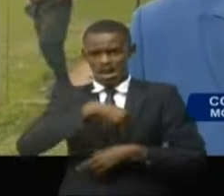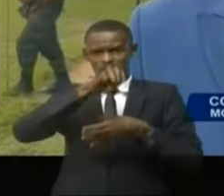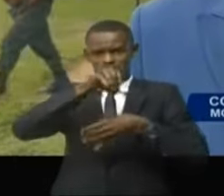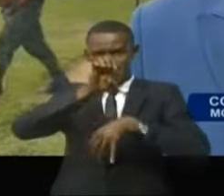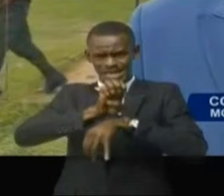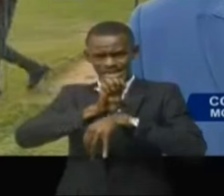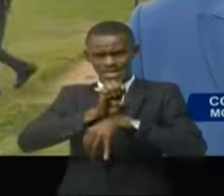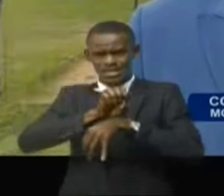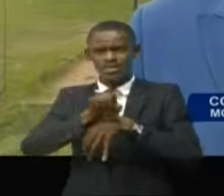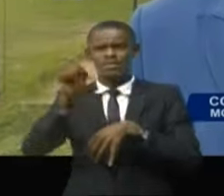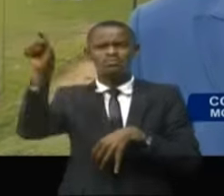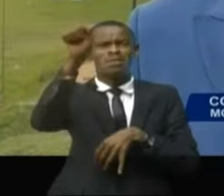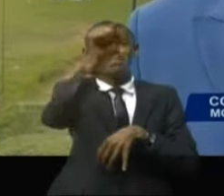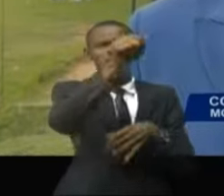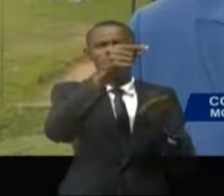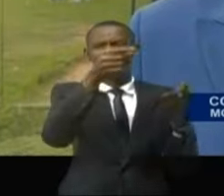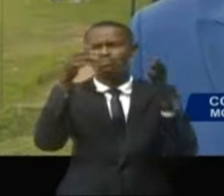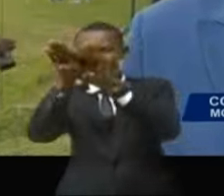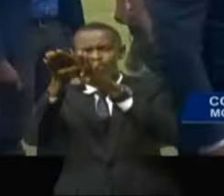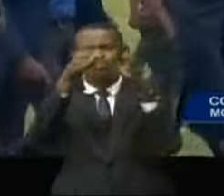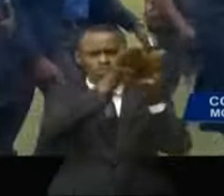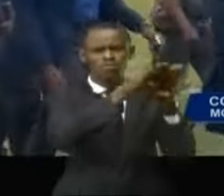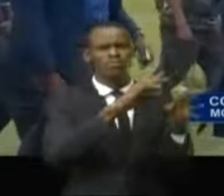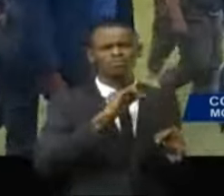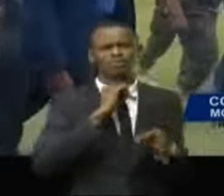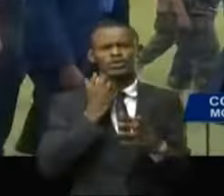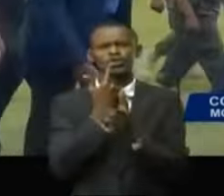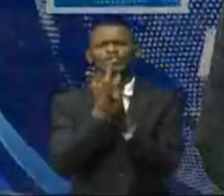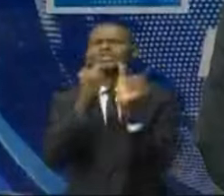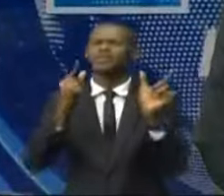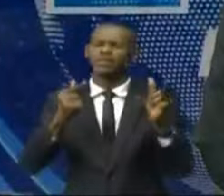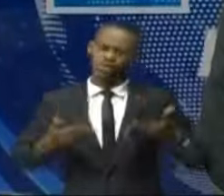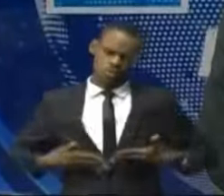humains, et toutes les autorités qui ont participé.